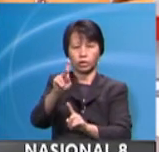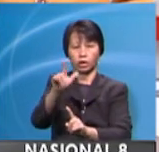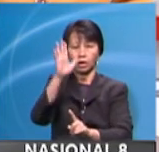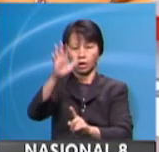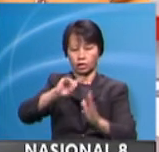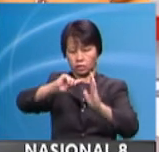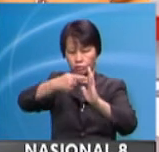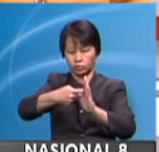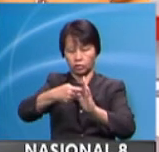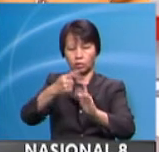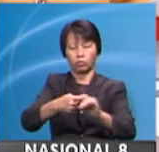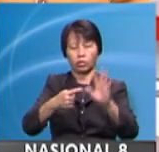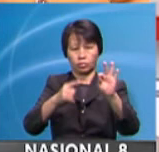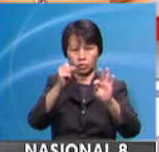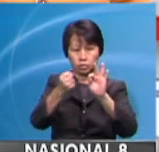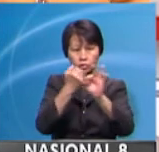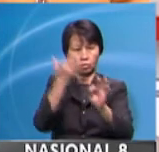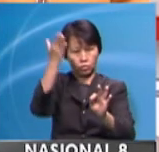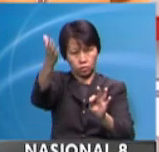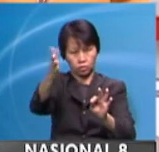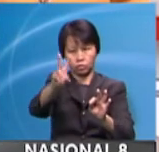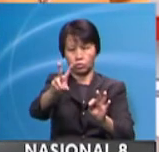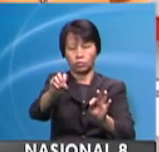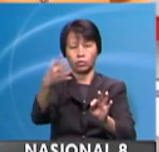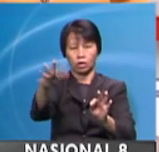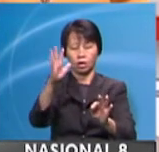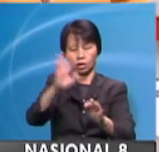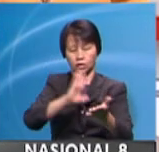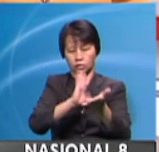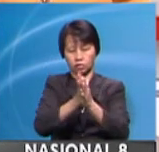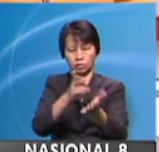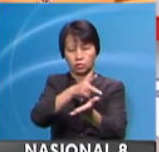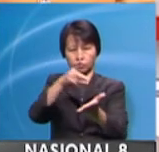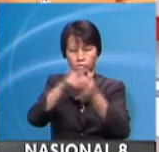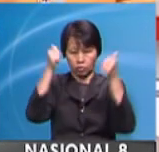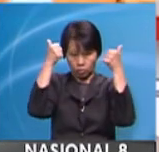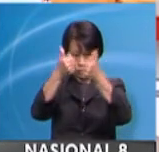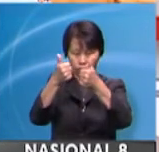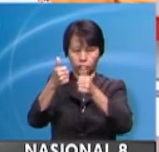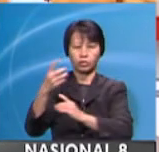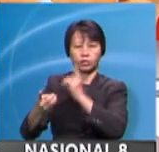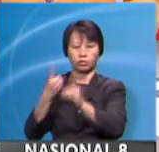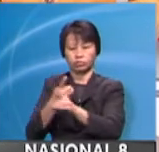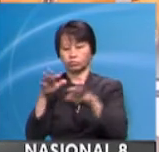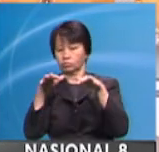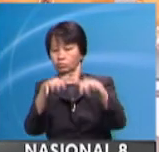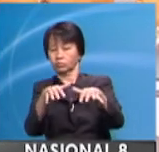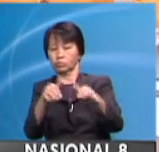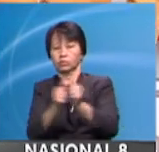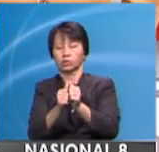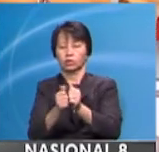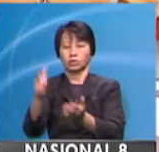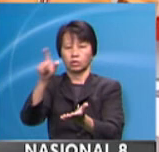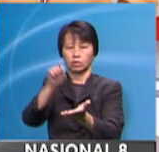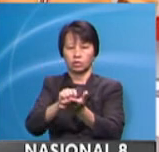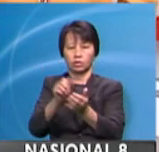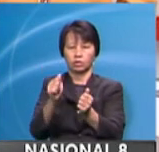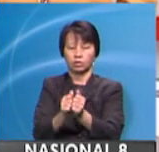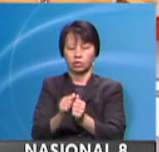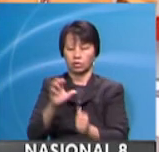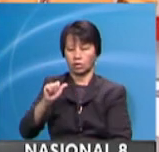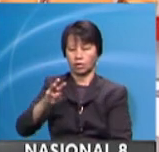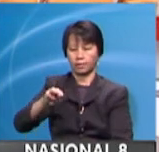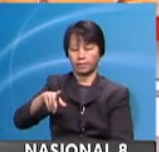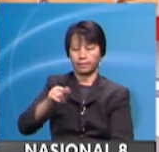bakal beroperasi September tahun depan akan menjadi pusat autisma bertaraf dunia. Laporan lanjut bersama wartawan Rosita Ampong dan